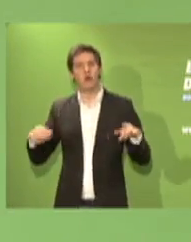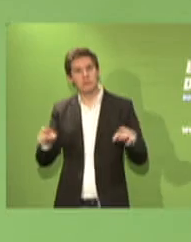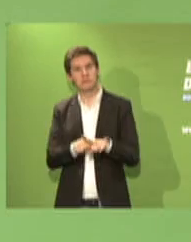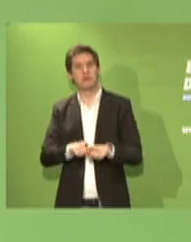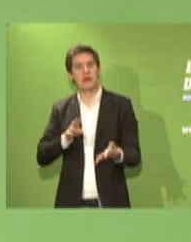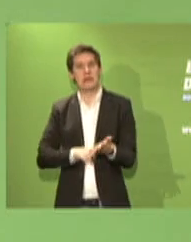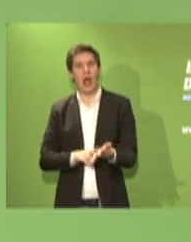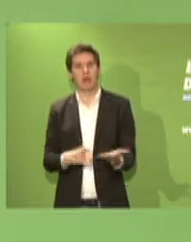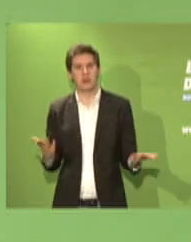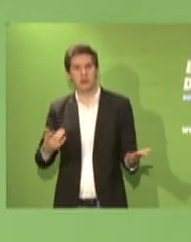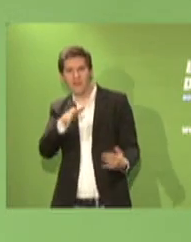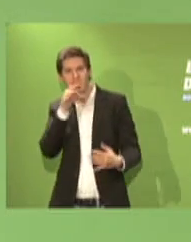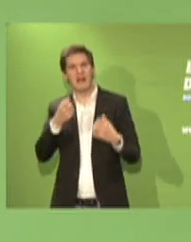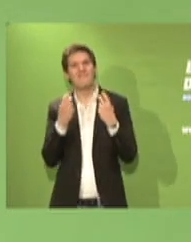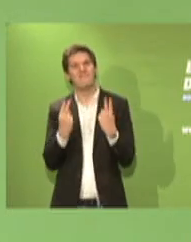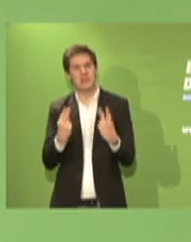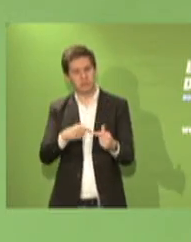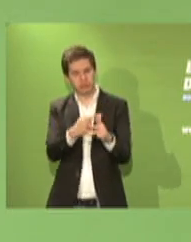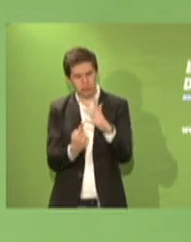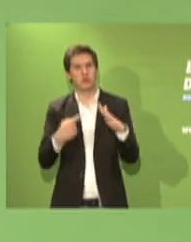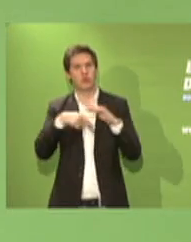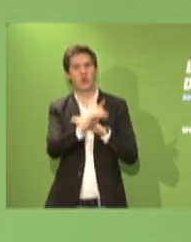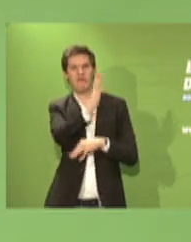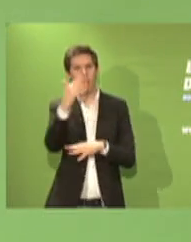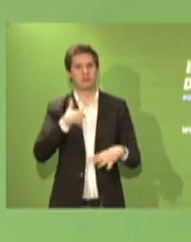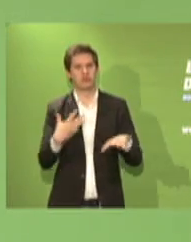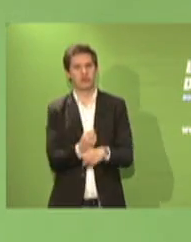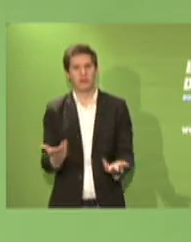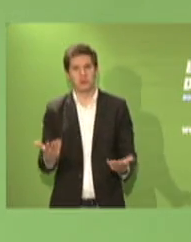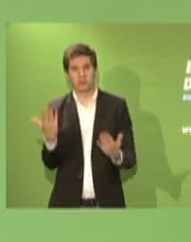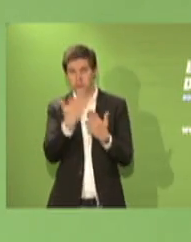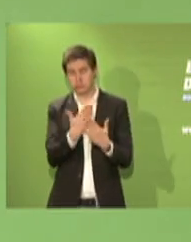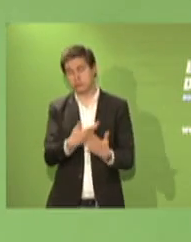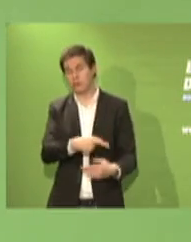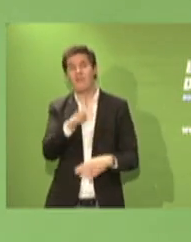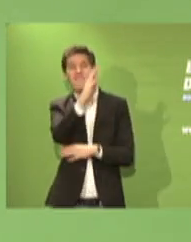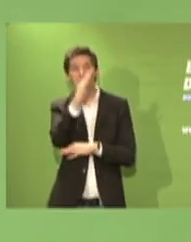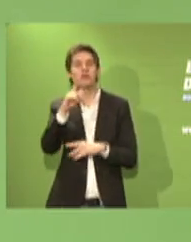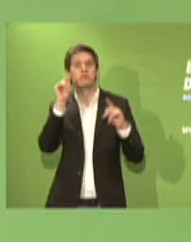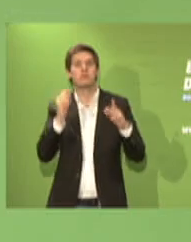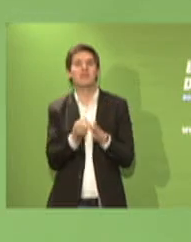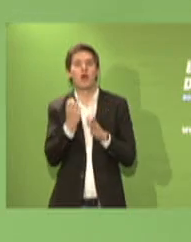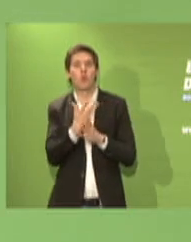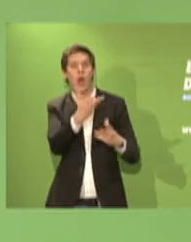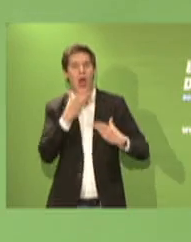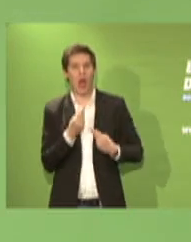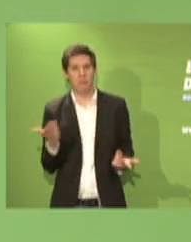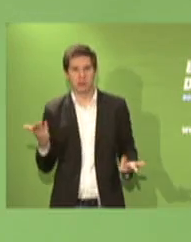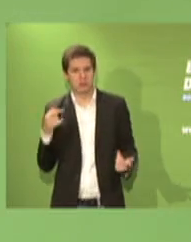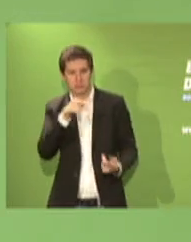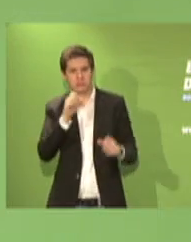garantieren für uns alle eine Vielzahl von wichtigen Funktionen. Der Wald ist das Naturerbe hier in Nordrhein-Westfalen und unverzichtbar